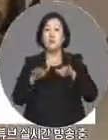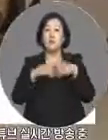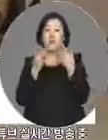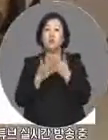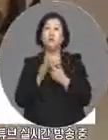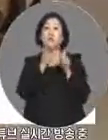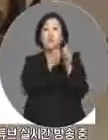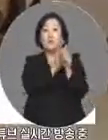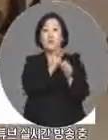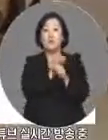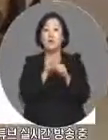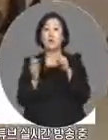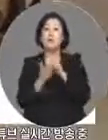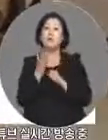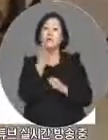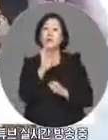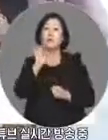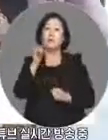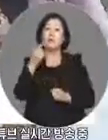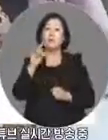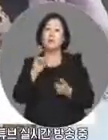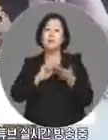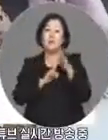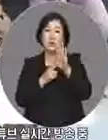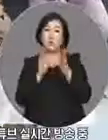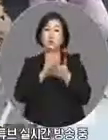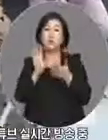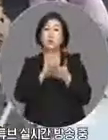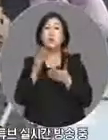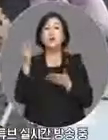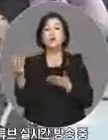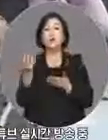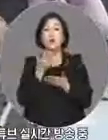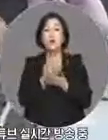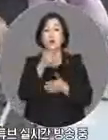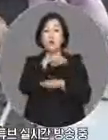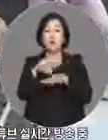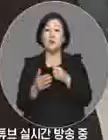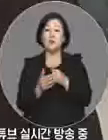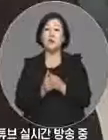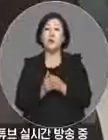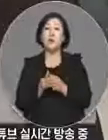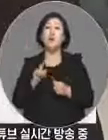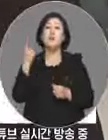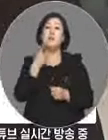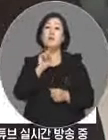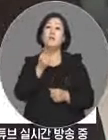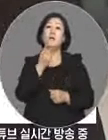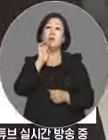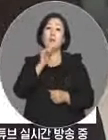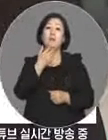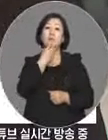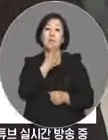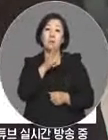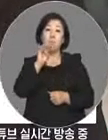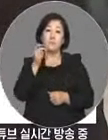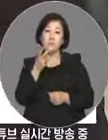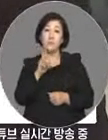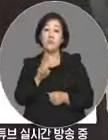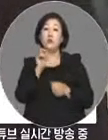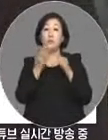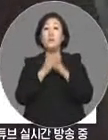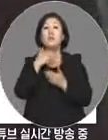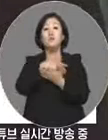기증으로 화제를 모은 이건희 컬렉션 유치에 나서고 있습니다. 이건희 컬렉션 1488점이